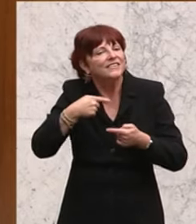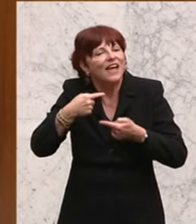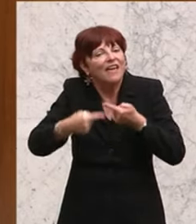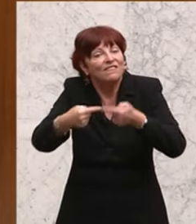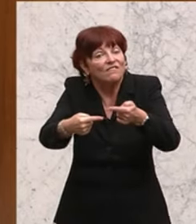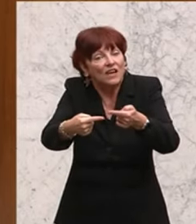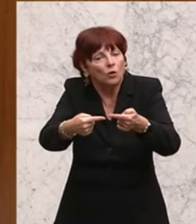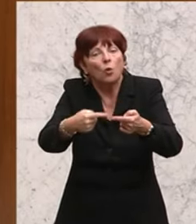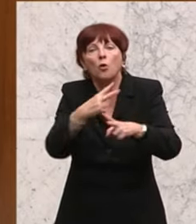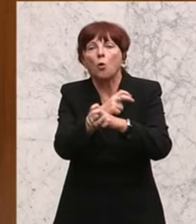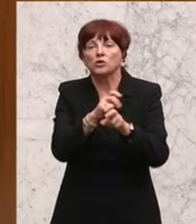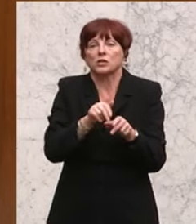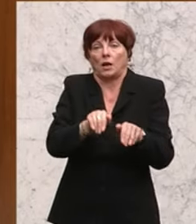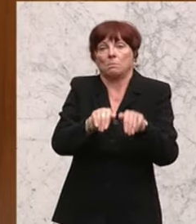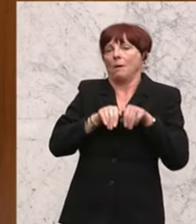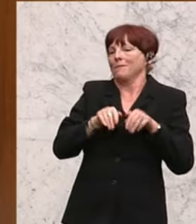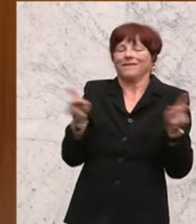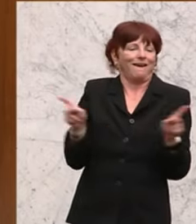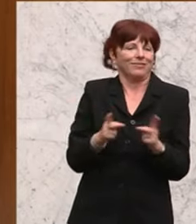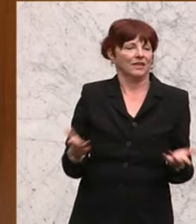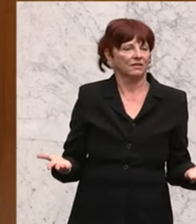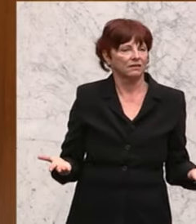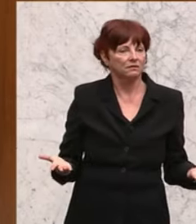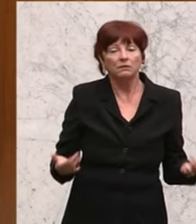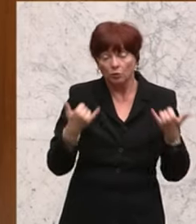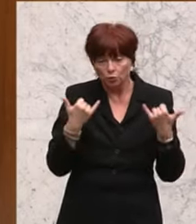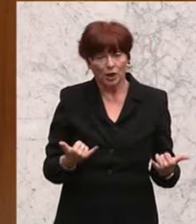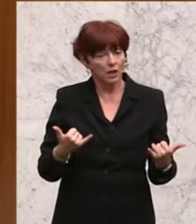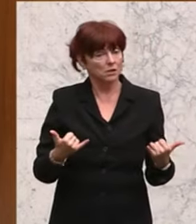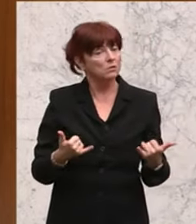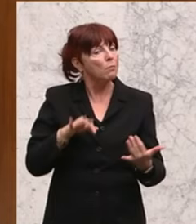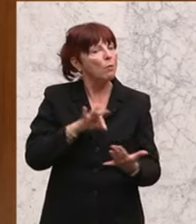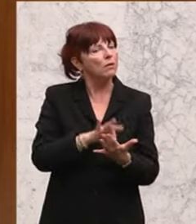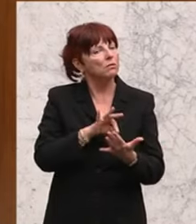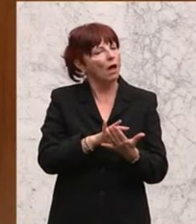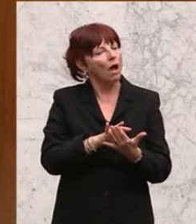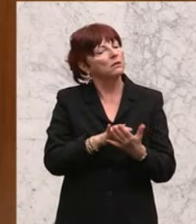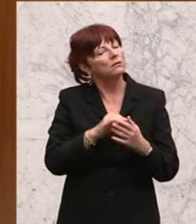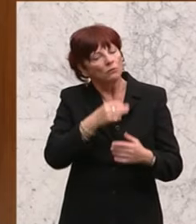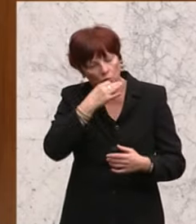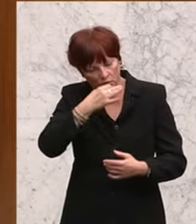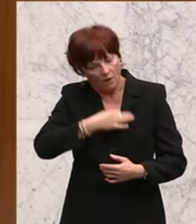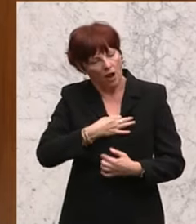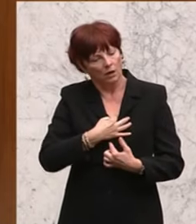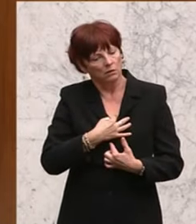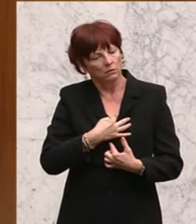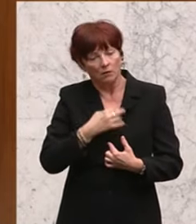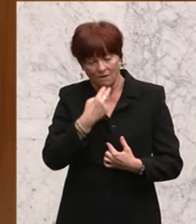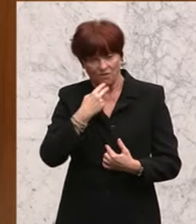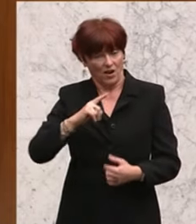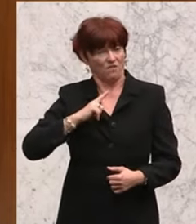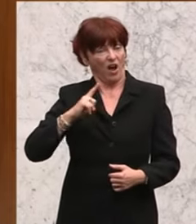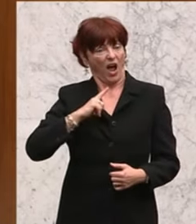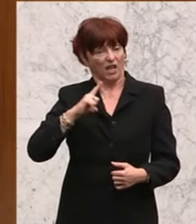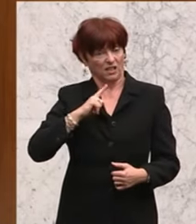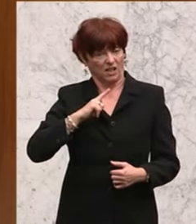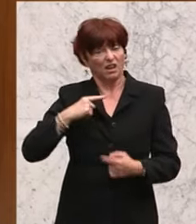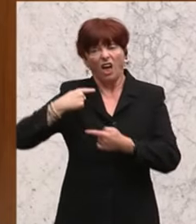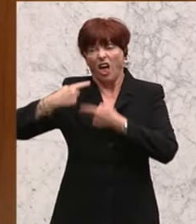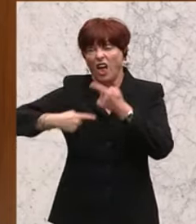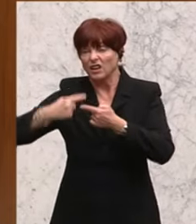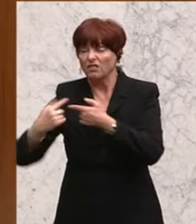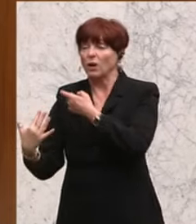nicht entziehen können. Wir stehen jetzt an der Stelle, uns zu fragen, wollen wir warten, bis diese Entwicklungen wie eine Dampfwalze auf